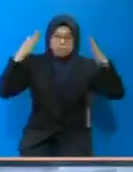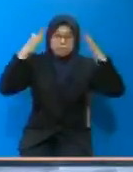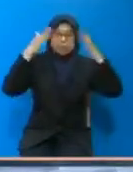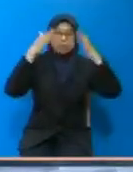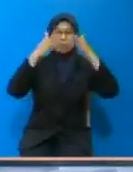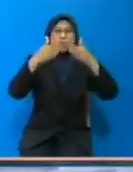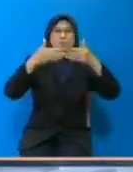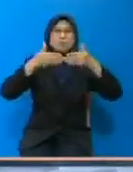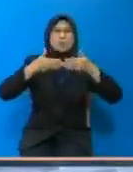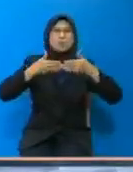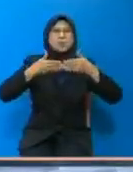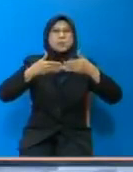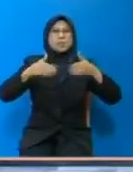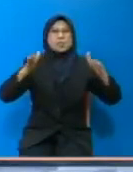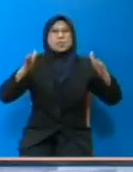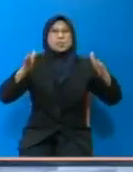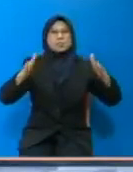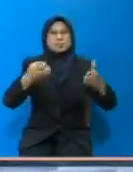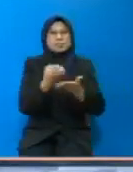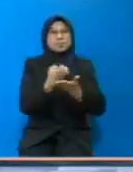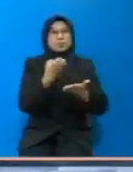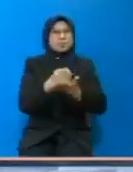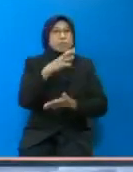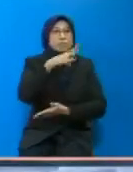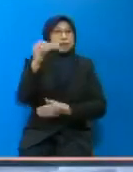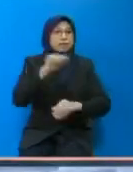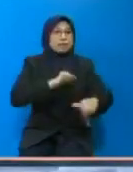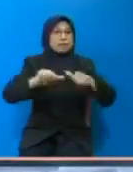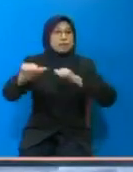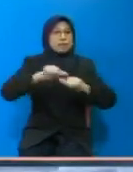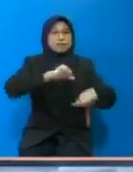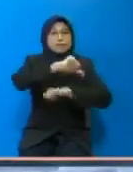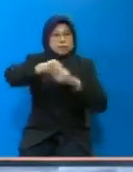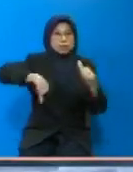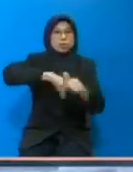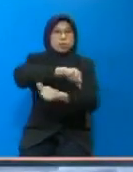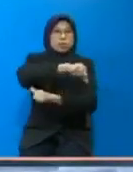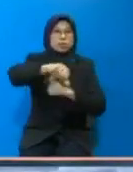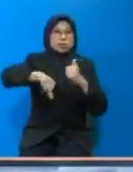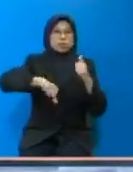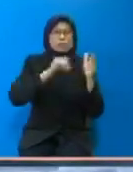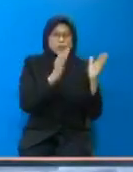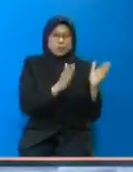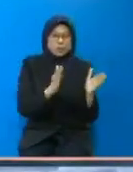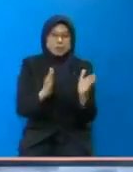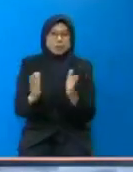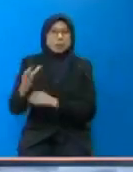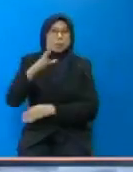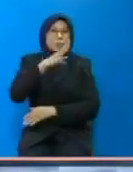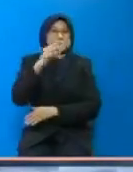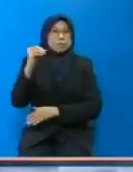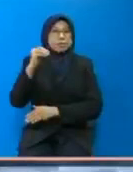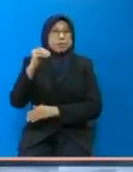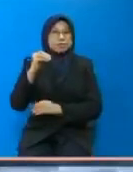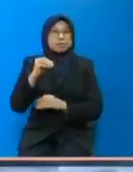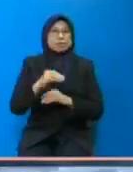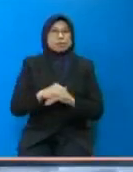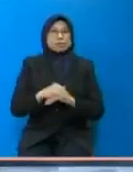pada pembukaan semula ekonomi dan aktiviti sosial secara teratur dan